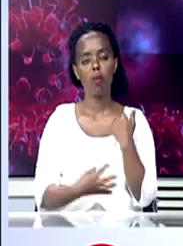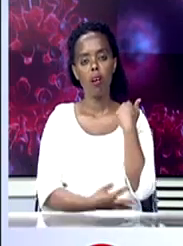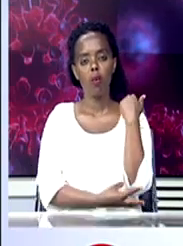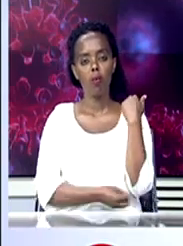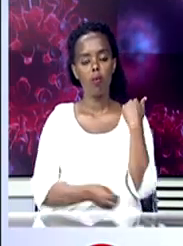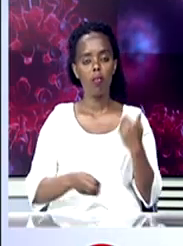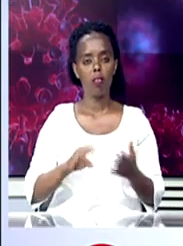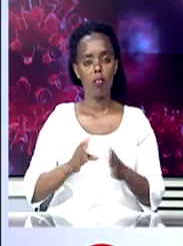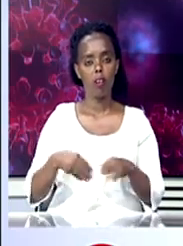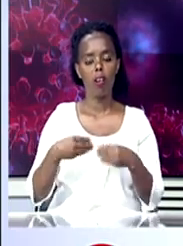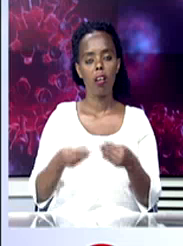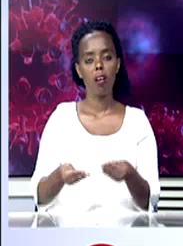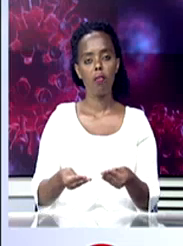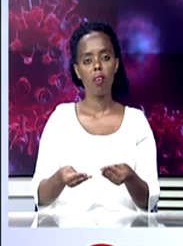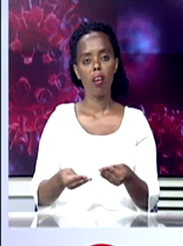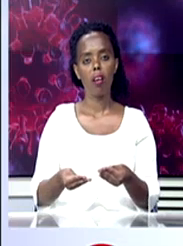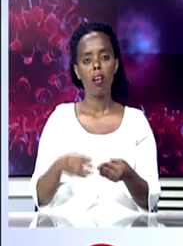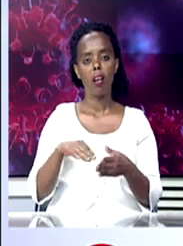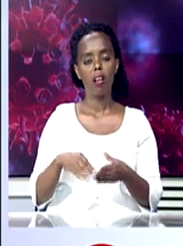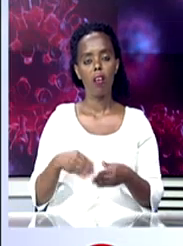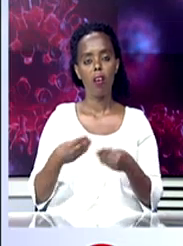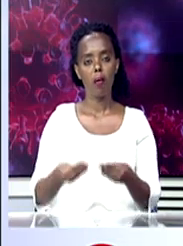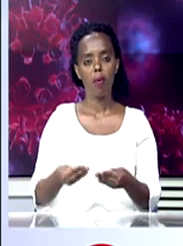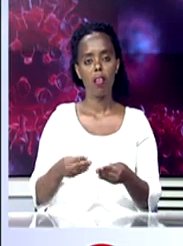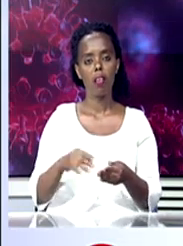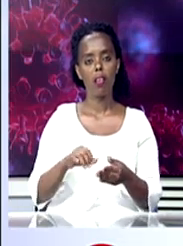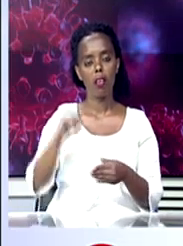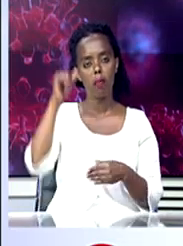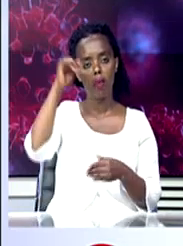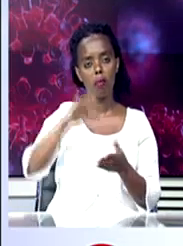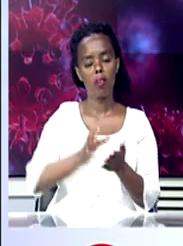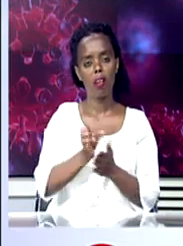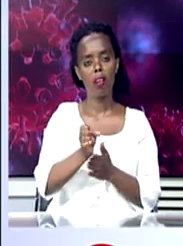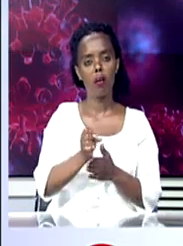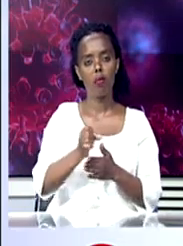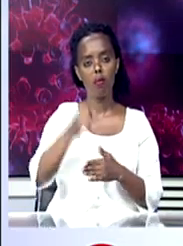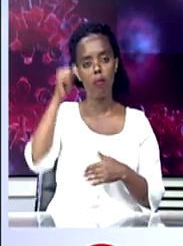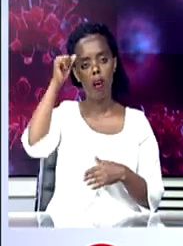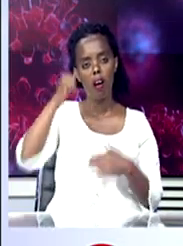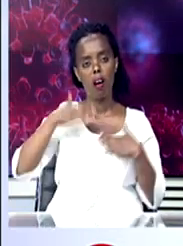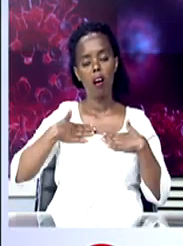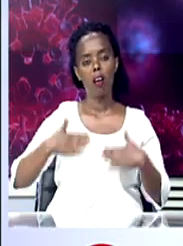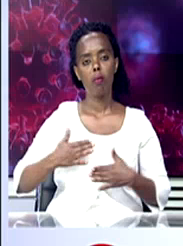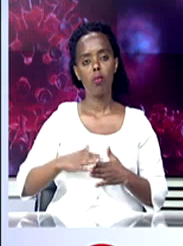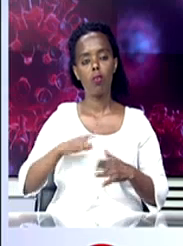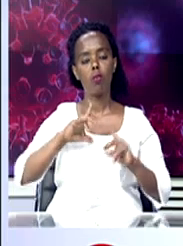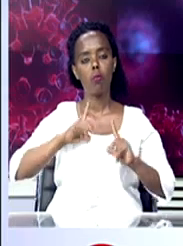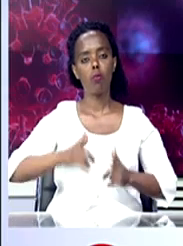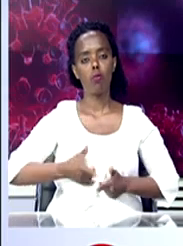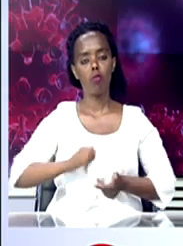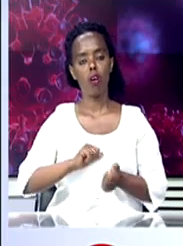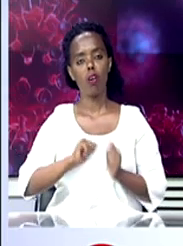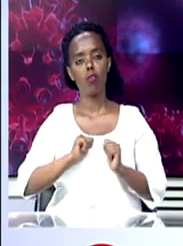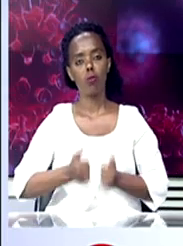baan saate laman kanafi contributioni amma imma mirgana mumma dabuti mirgana mumma ke samu mirgalu bunjiraachuti